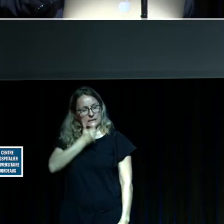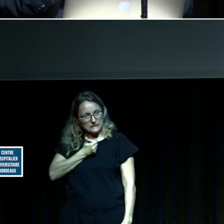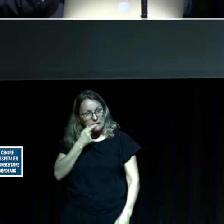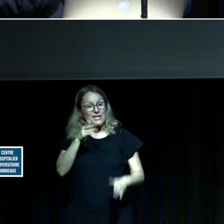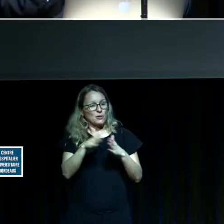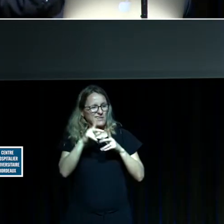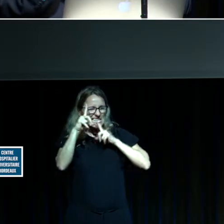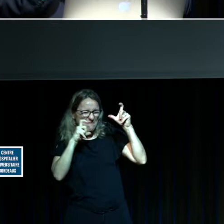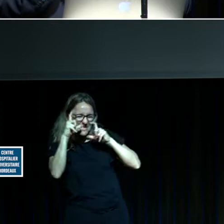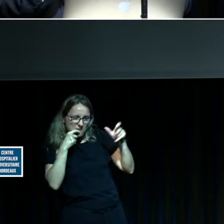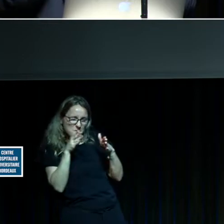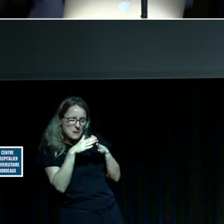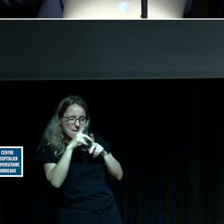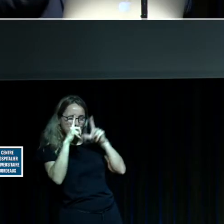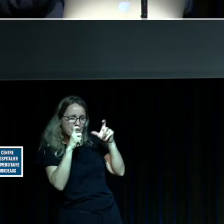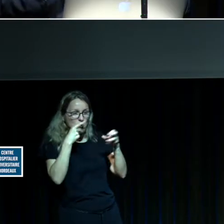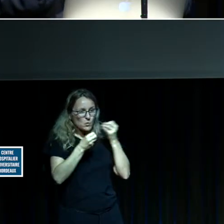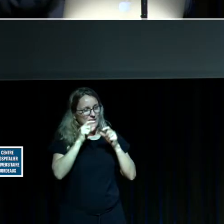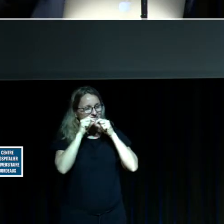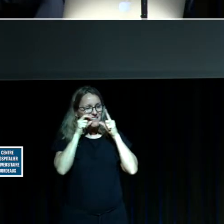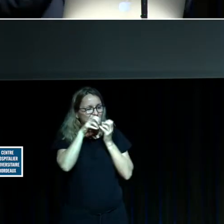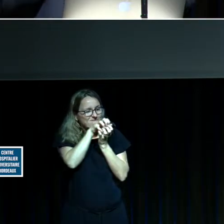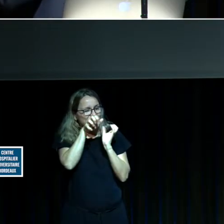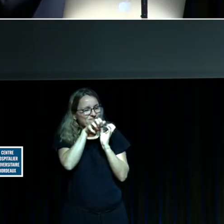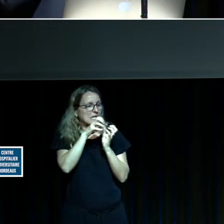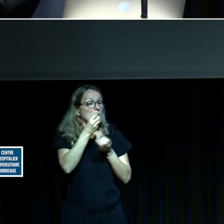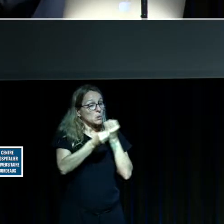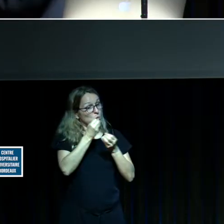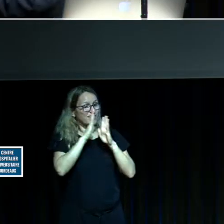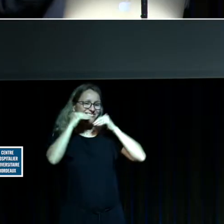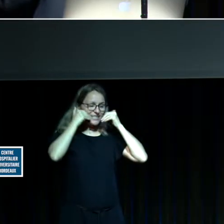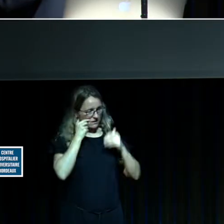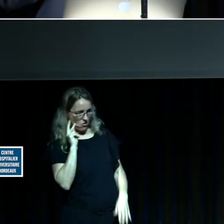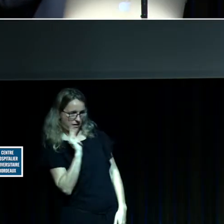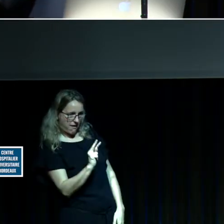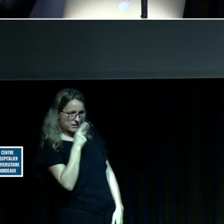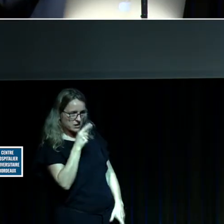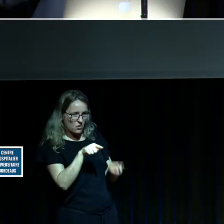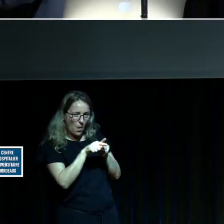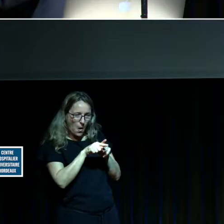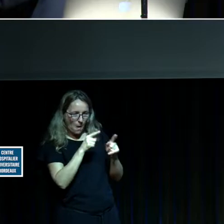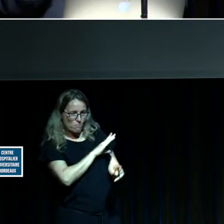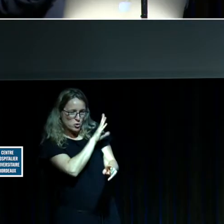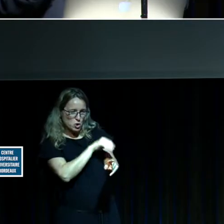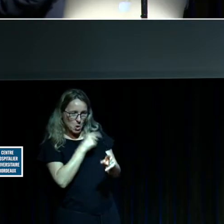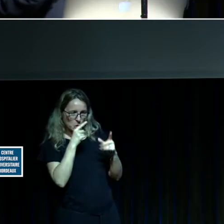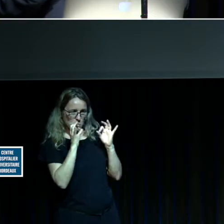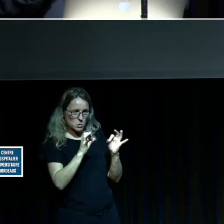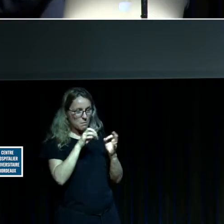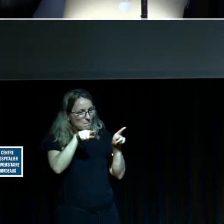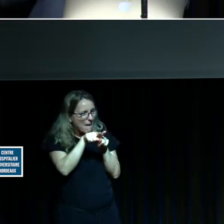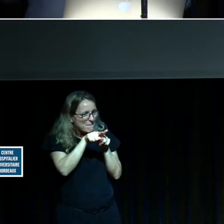faire une grimace, ou de montrer les dents, ou un sourire. Et on regarde si ça se contracte de façon symétrique, pareil des deux